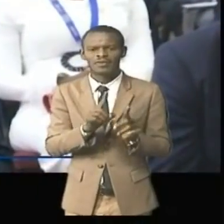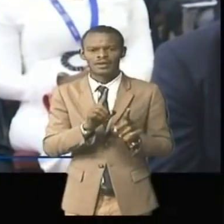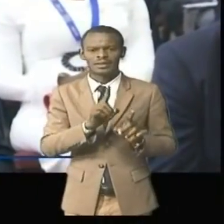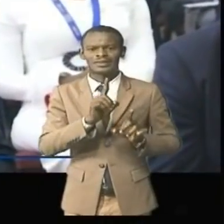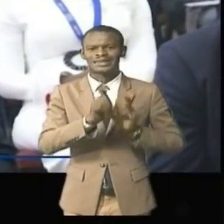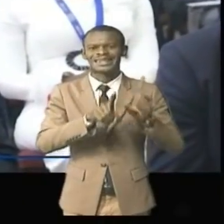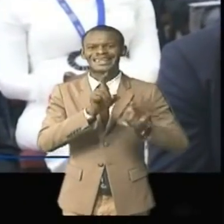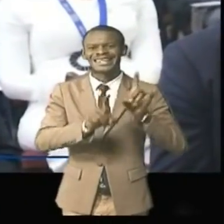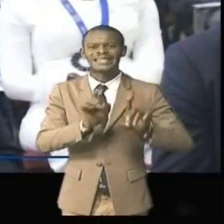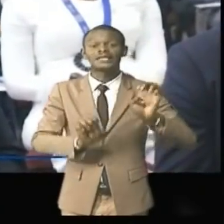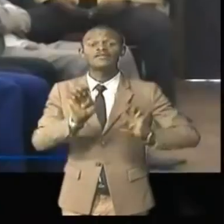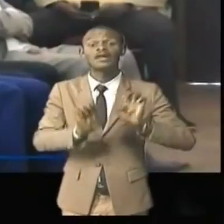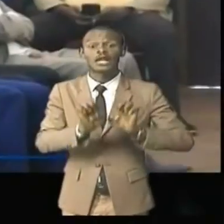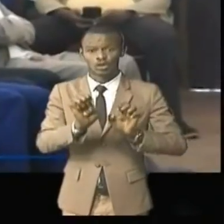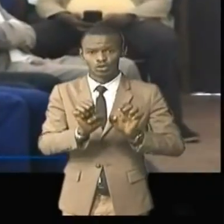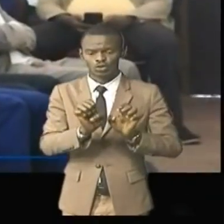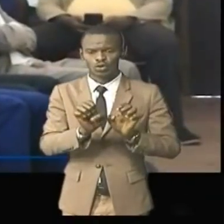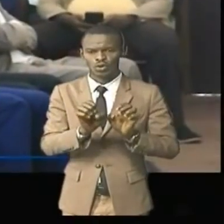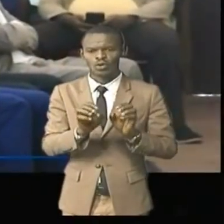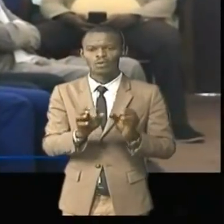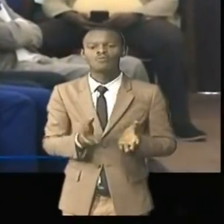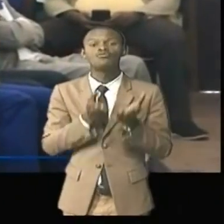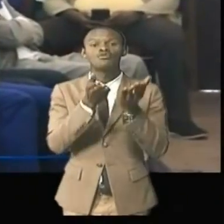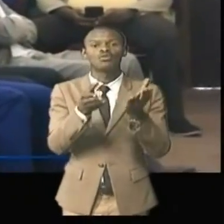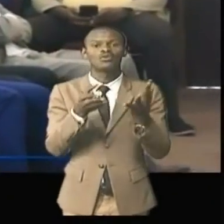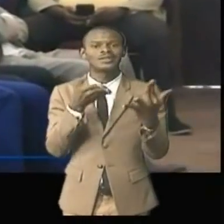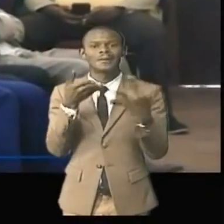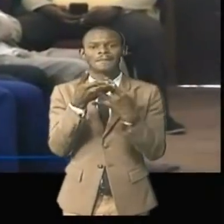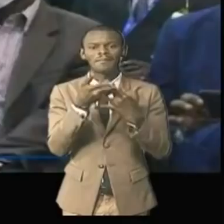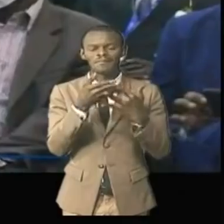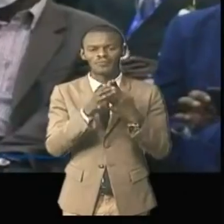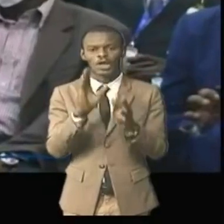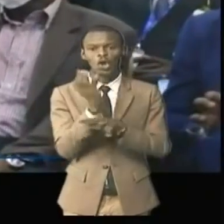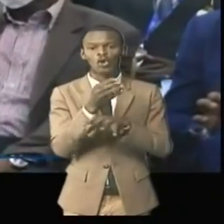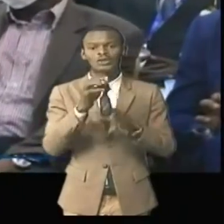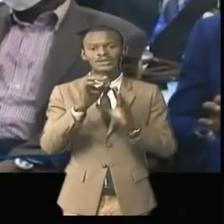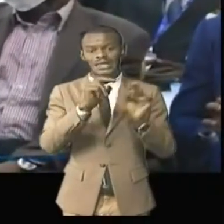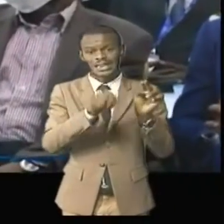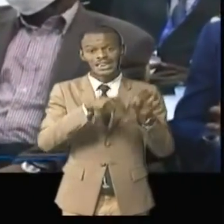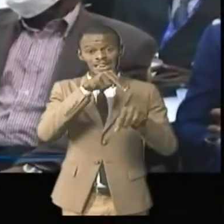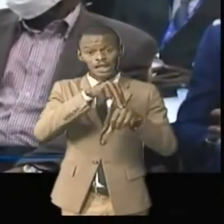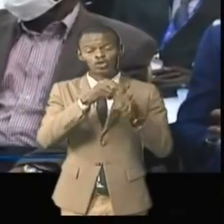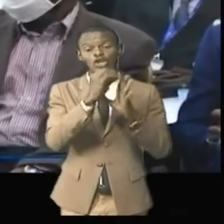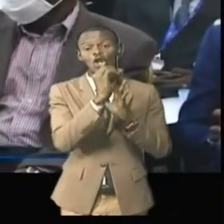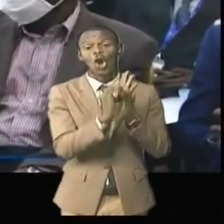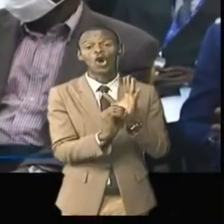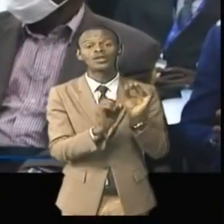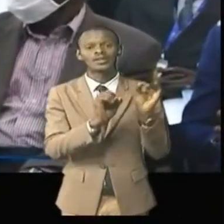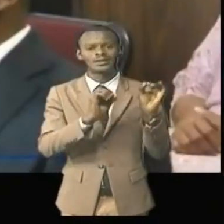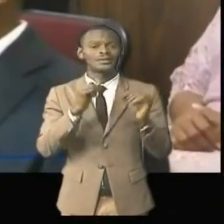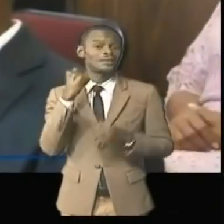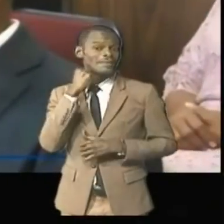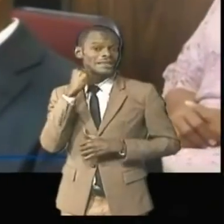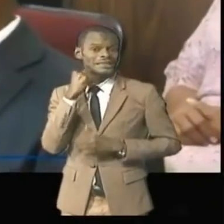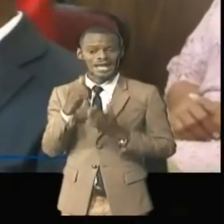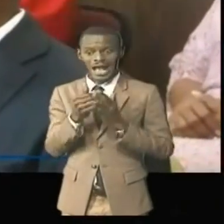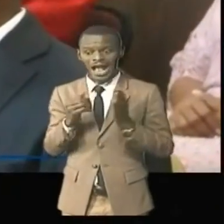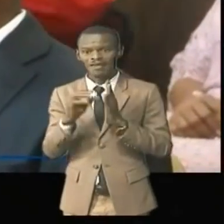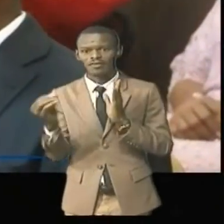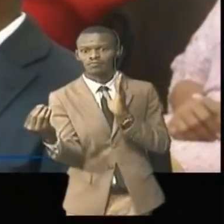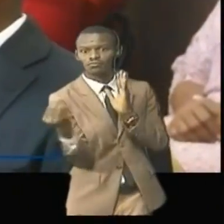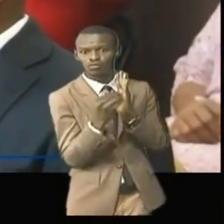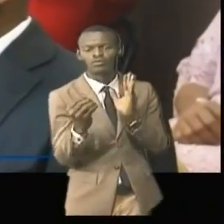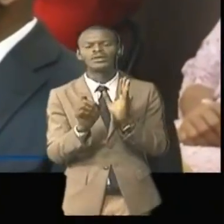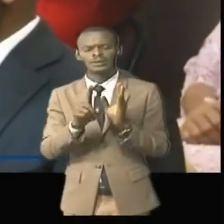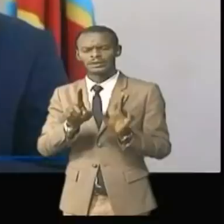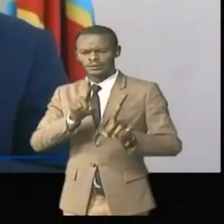la collaboration des différentes facultés de médecine. C'est là avant d'être inscrit au tableau de l'Ordre des médecins. Le président